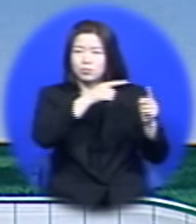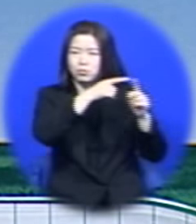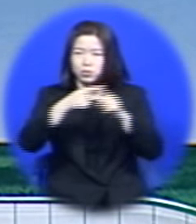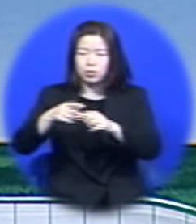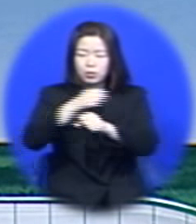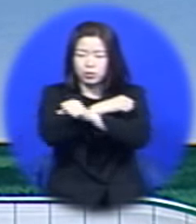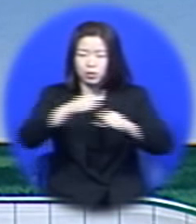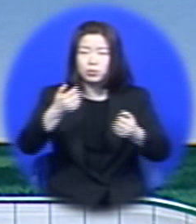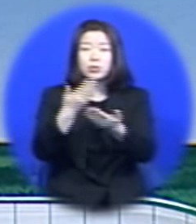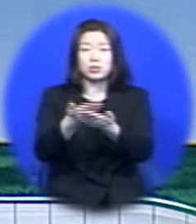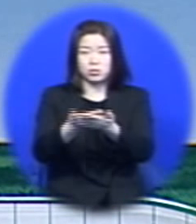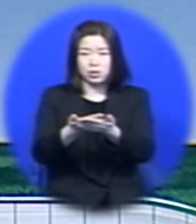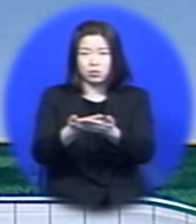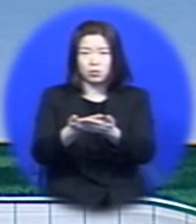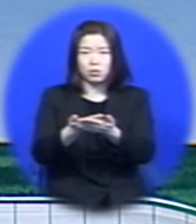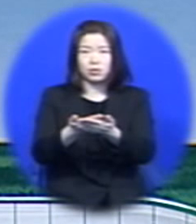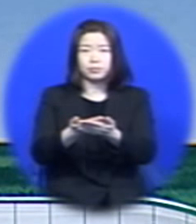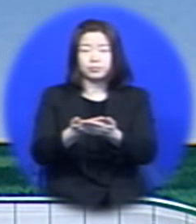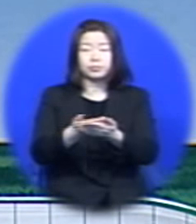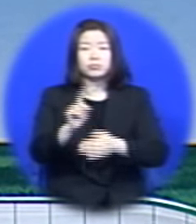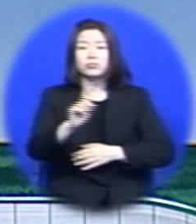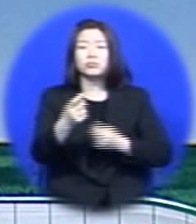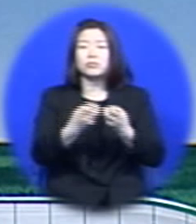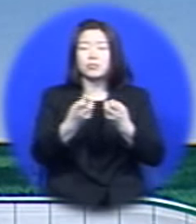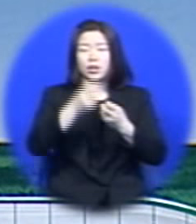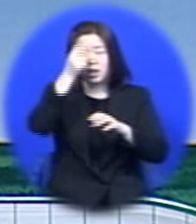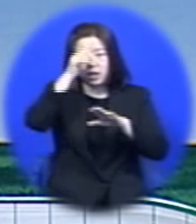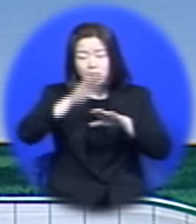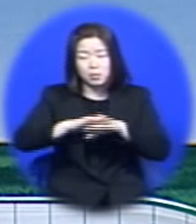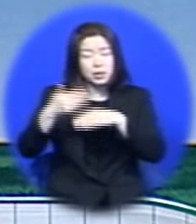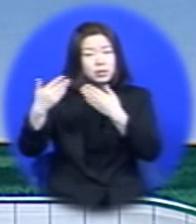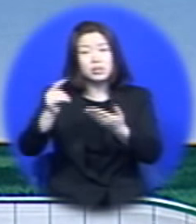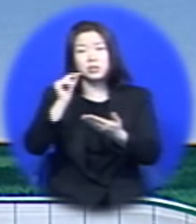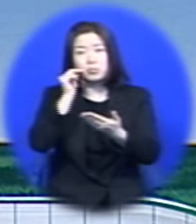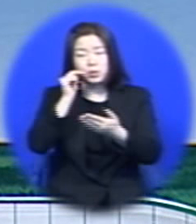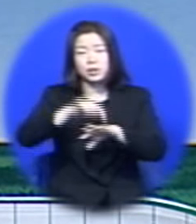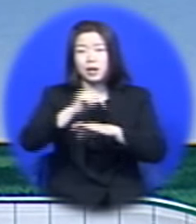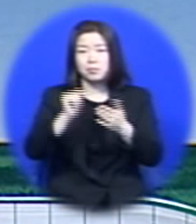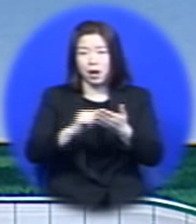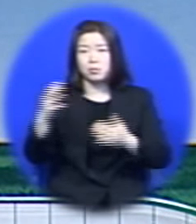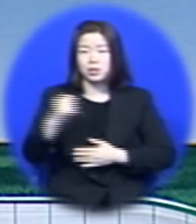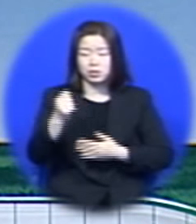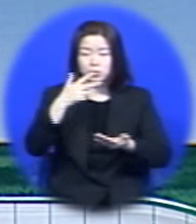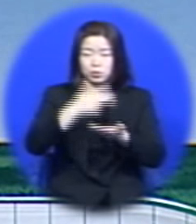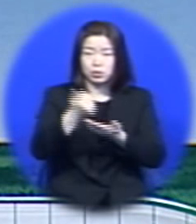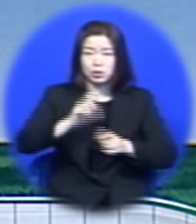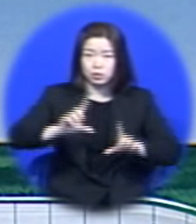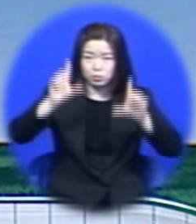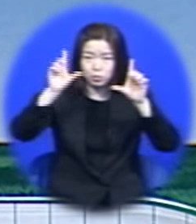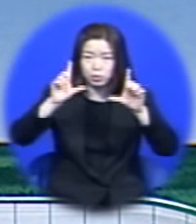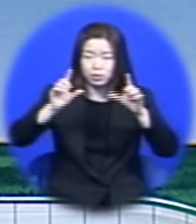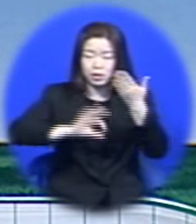주세요. 어떻게 예배를 못 드릴 마음으로 주일을 맞이하겠습니까?